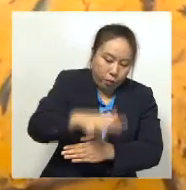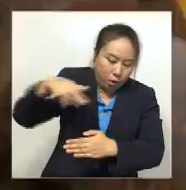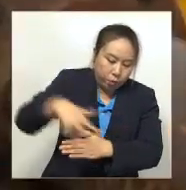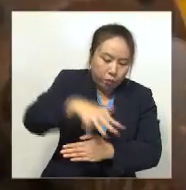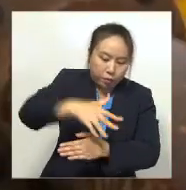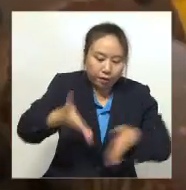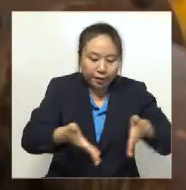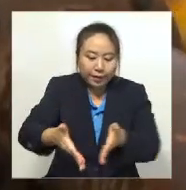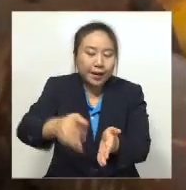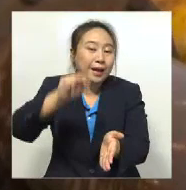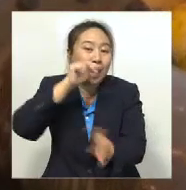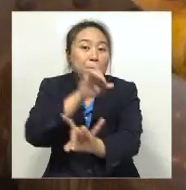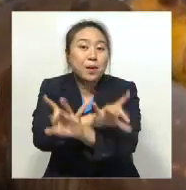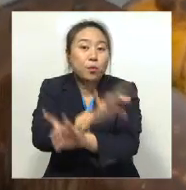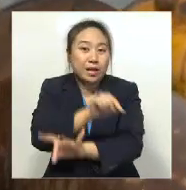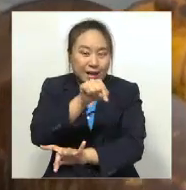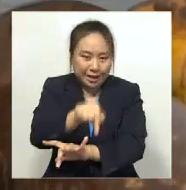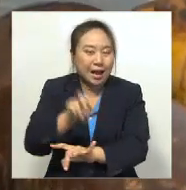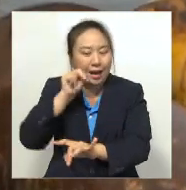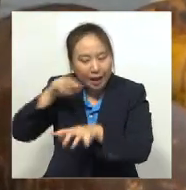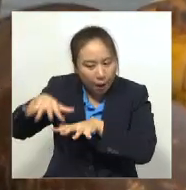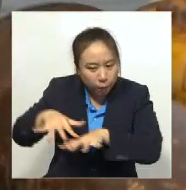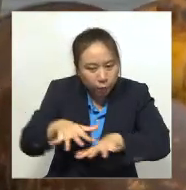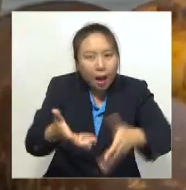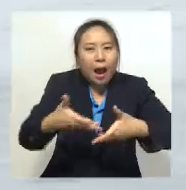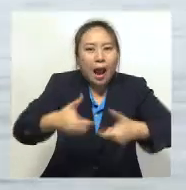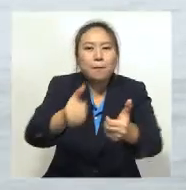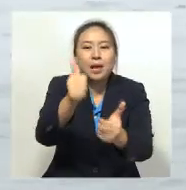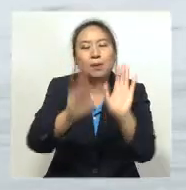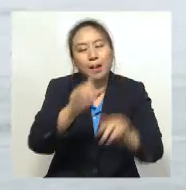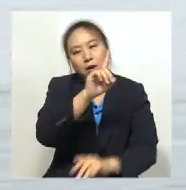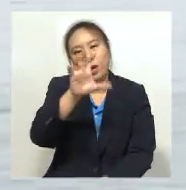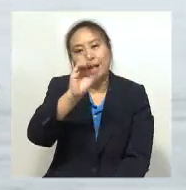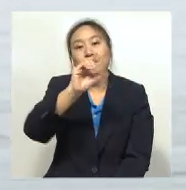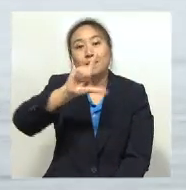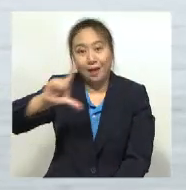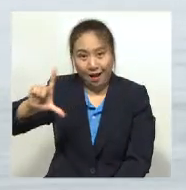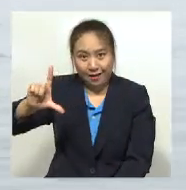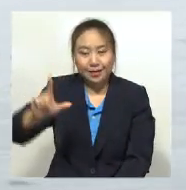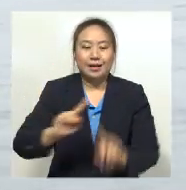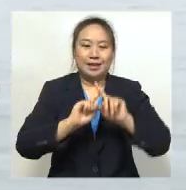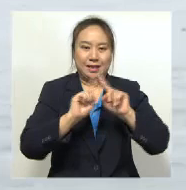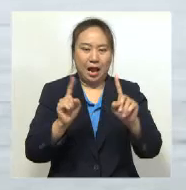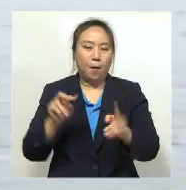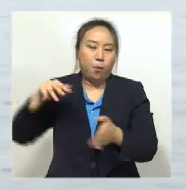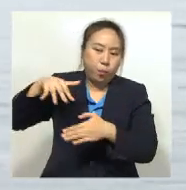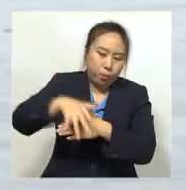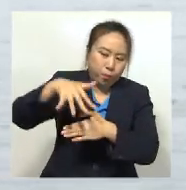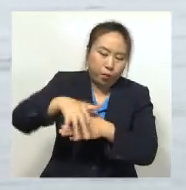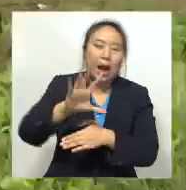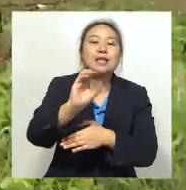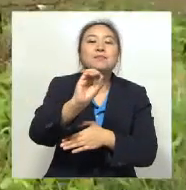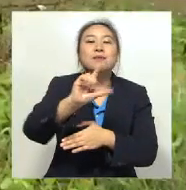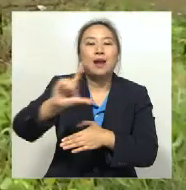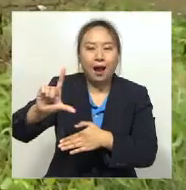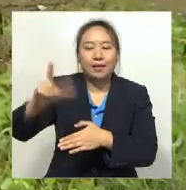พชรบุรีที่สามารถรองรับน้ำได้สูงสุดถึง150ล้านลูกบาศก์เมตรแต่ก็จะปล่อยลงไปเพียง50ล้านลูกบาศก์เม